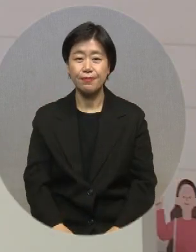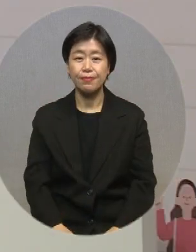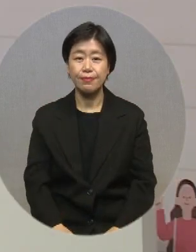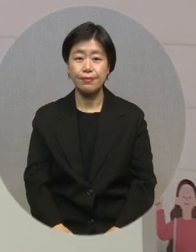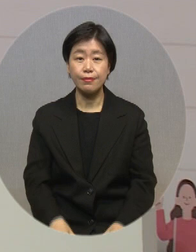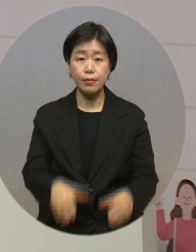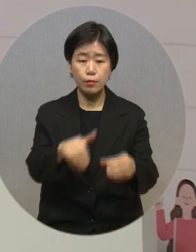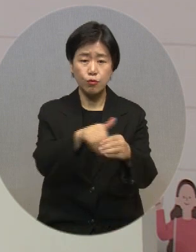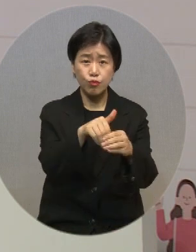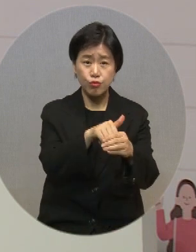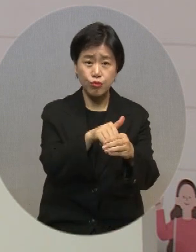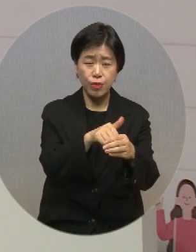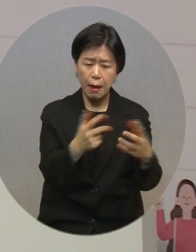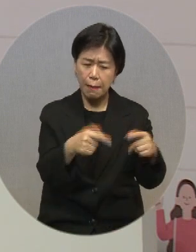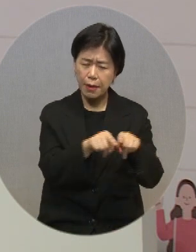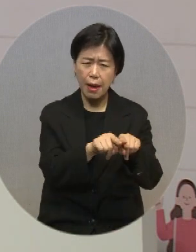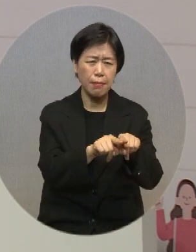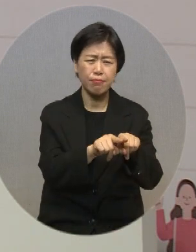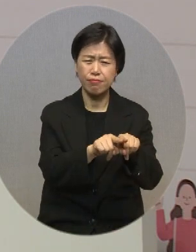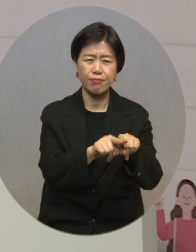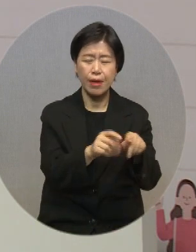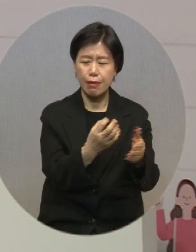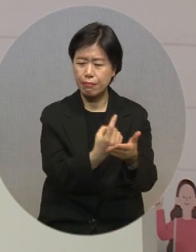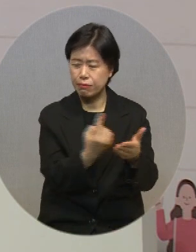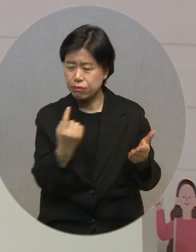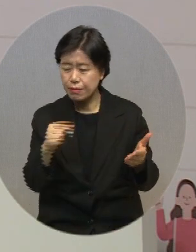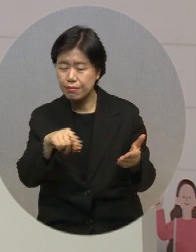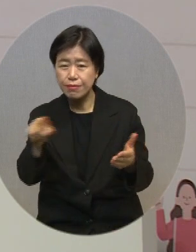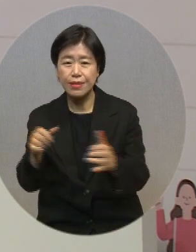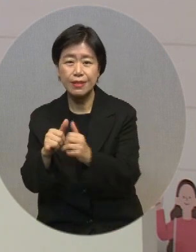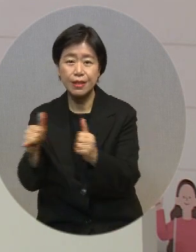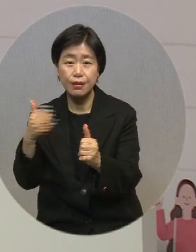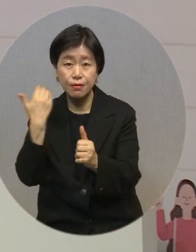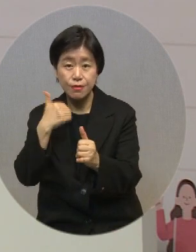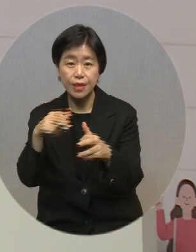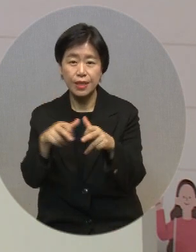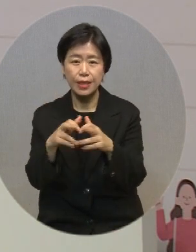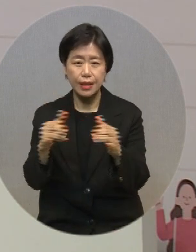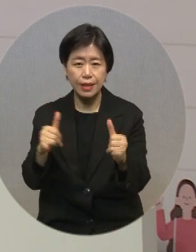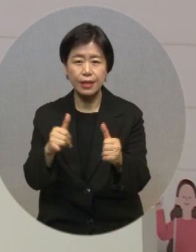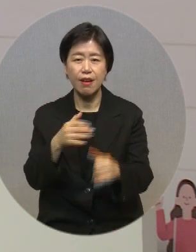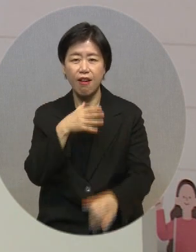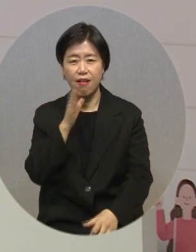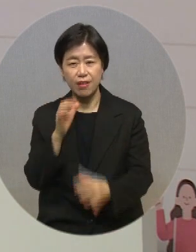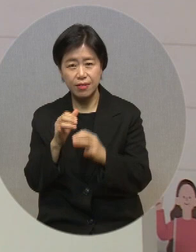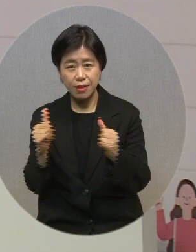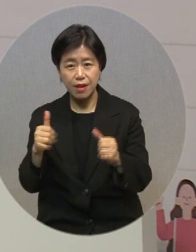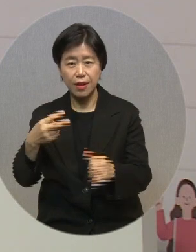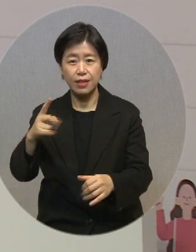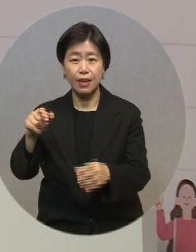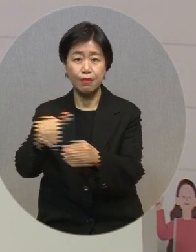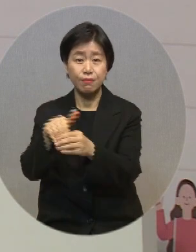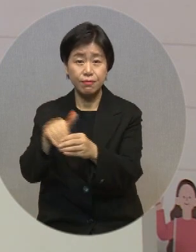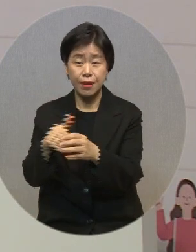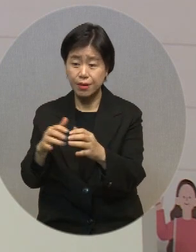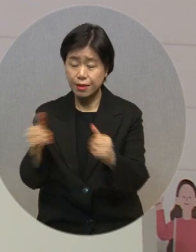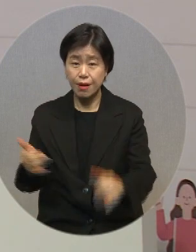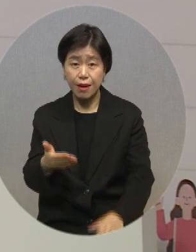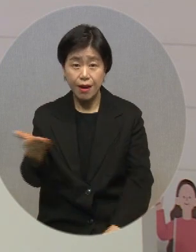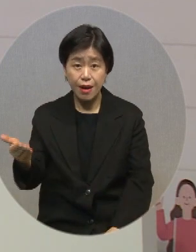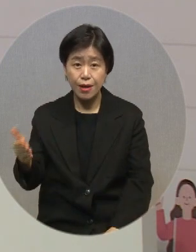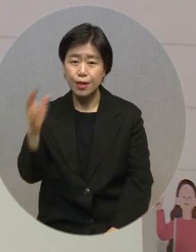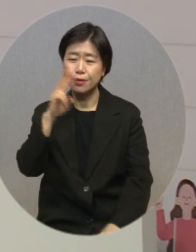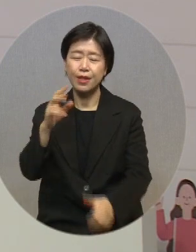문화 소외계층인 장애인, 어르신 그리고 다문화 가족에게 품격 있는 방송문화 향유와 가요계 입문의 기회를 제공하는